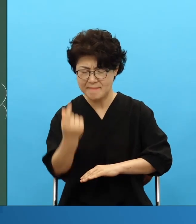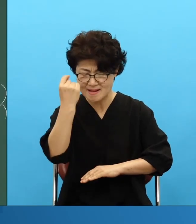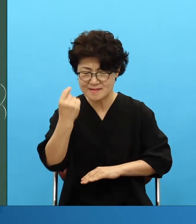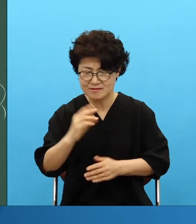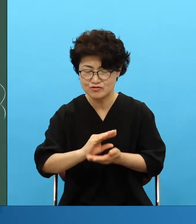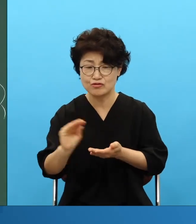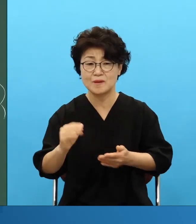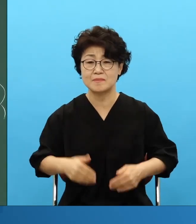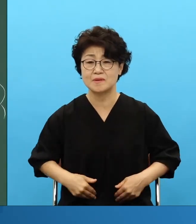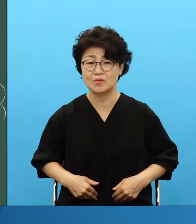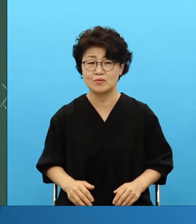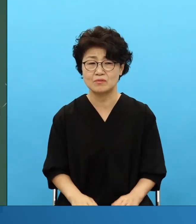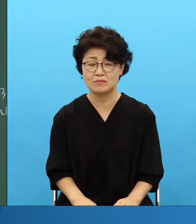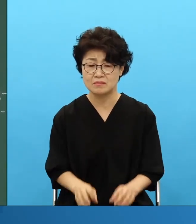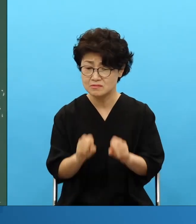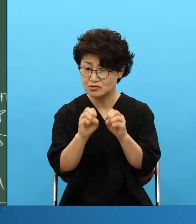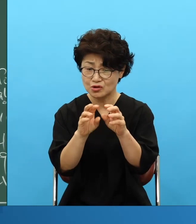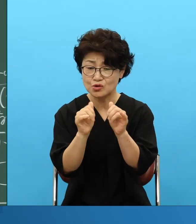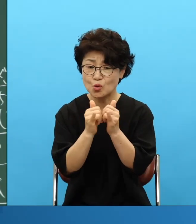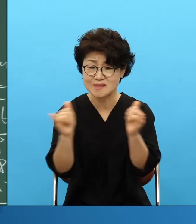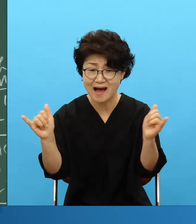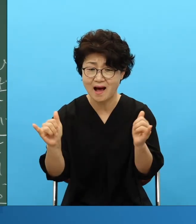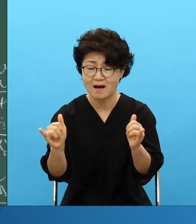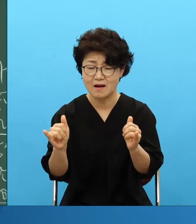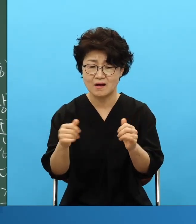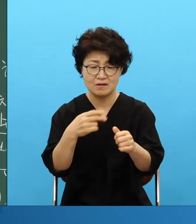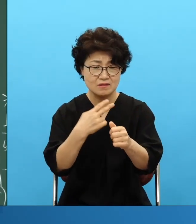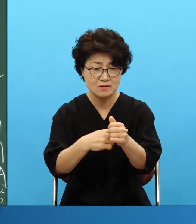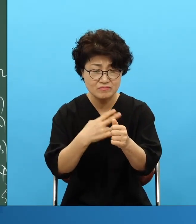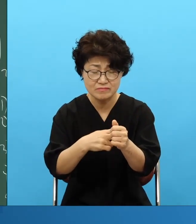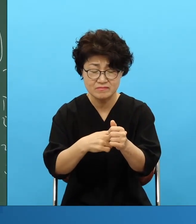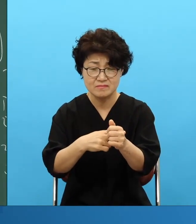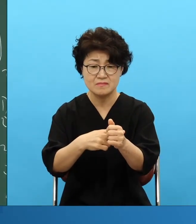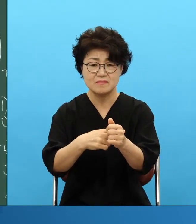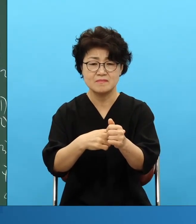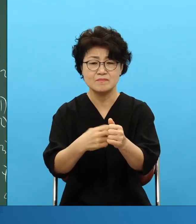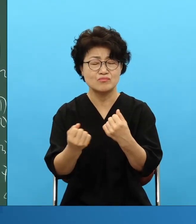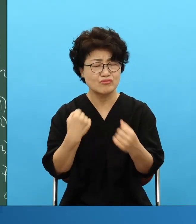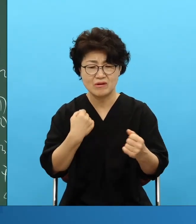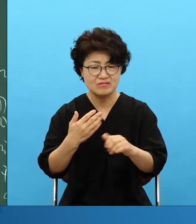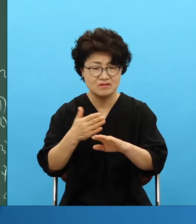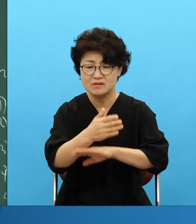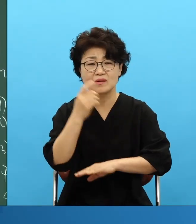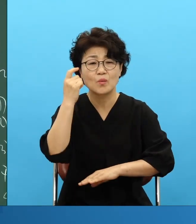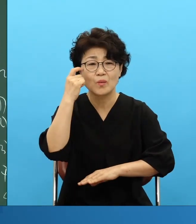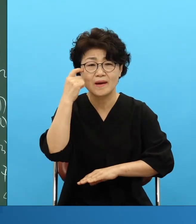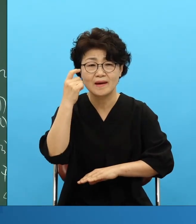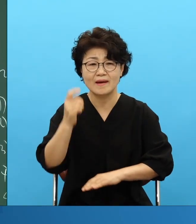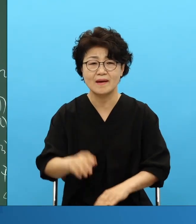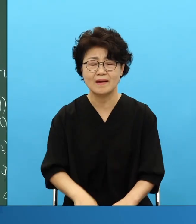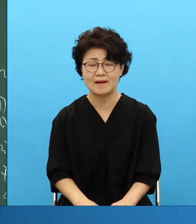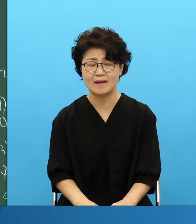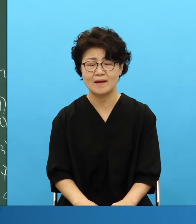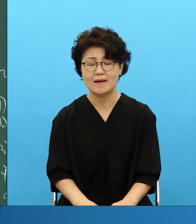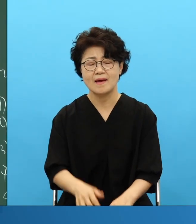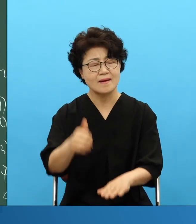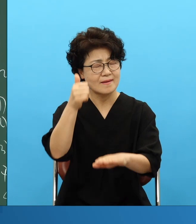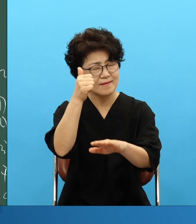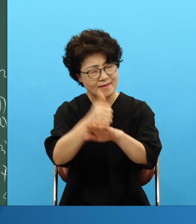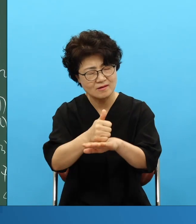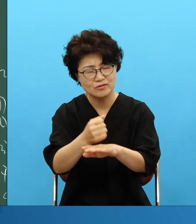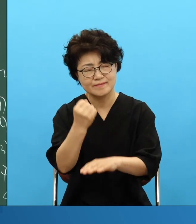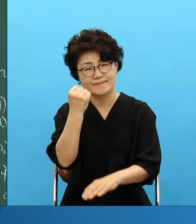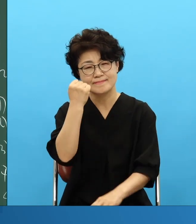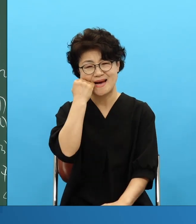뭐죠. This is a pastor needs to take into account for the traffic time. Come ahead of time. You shouldn't be late for worship. 다 지 무덤 지가 파는 거예요. So